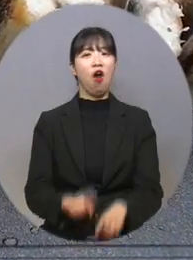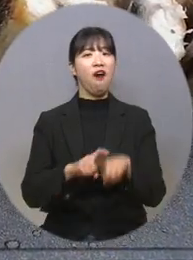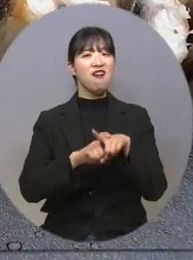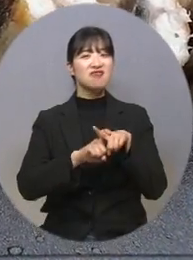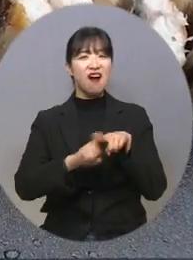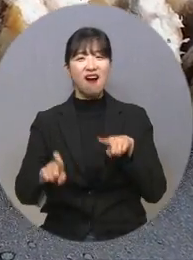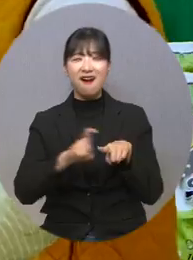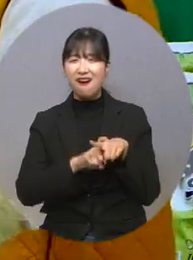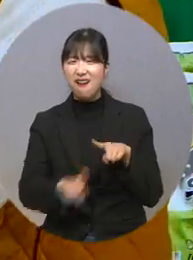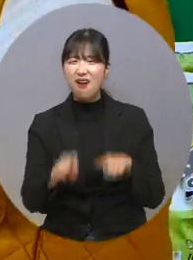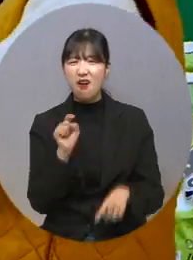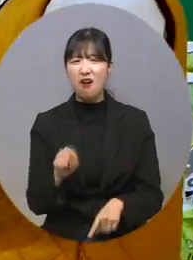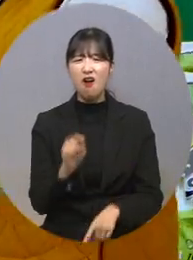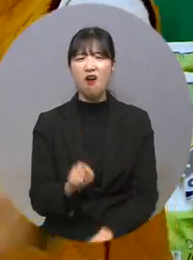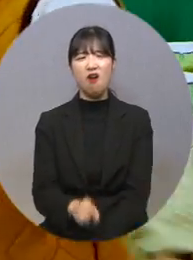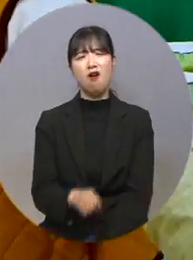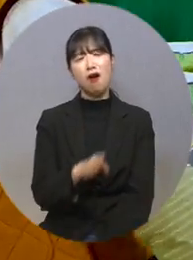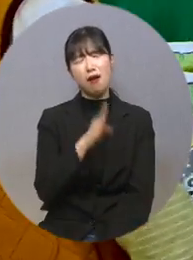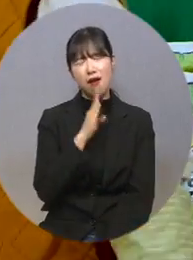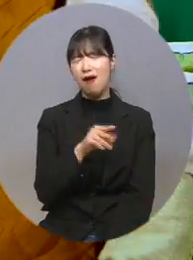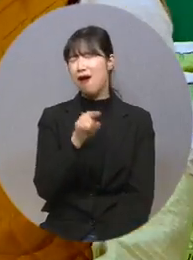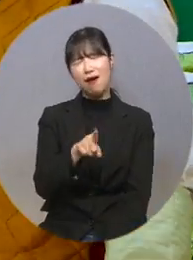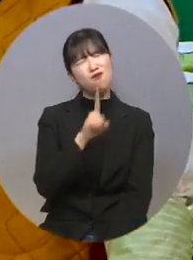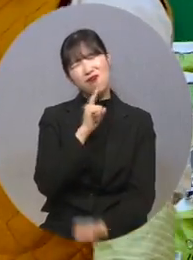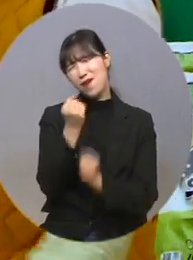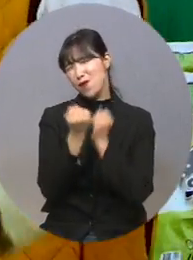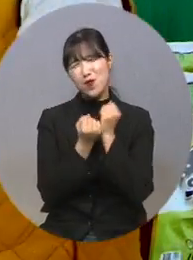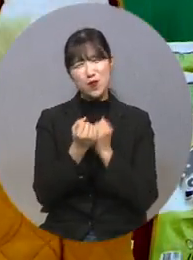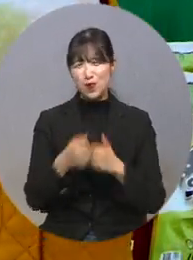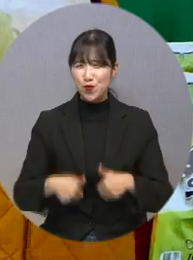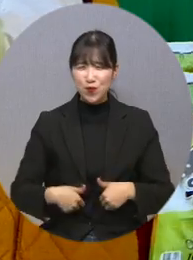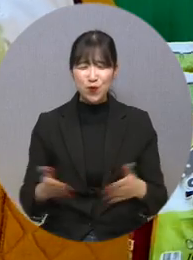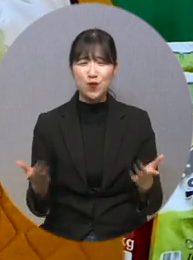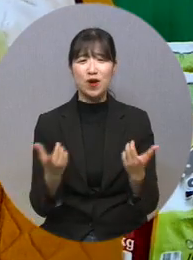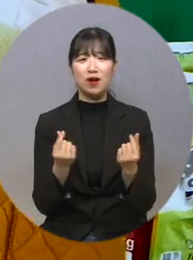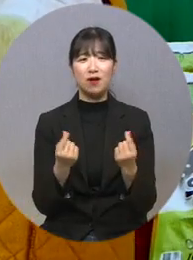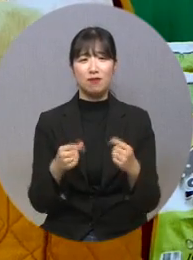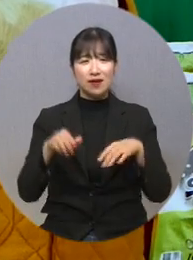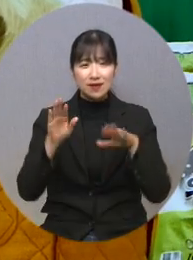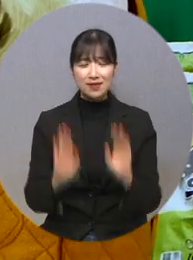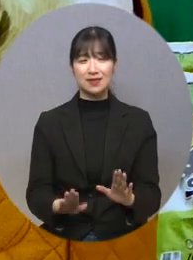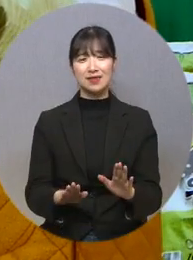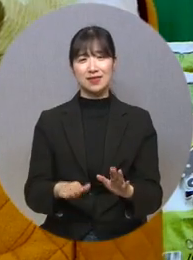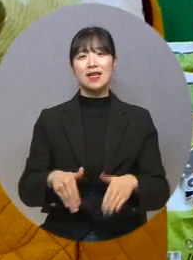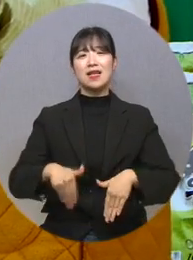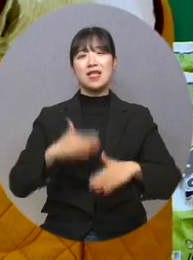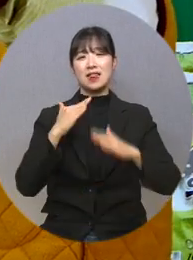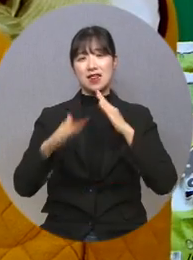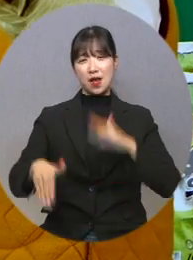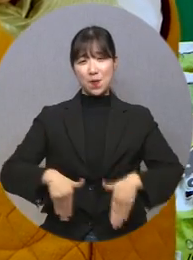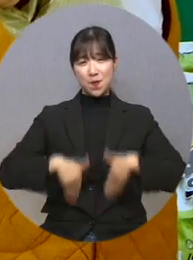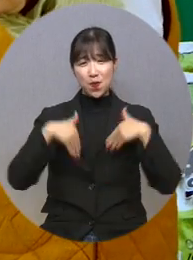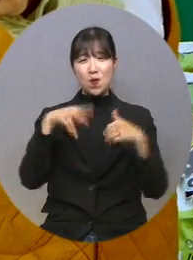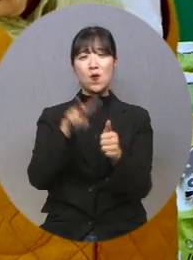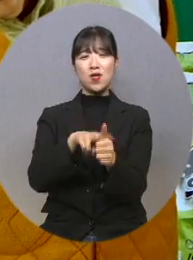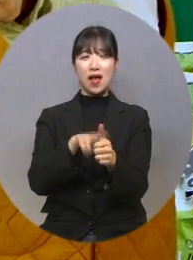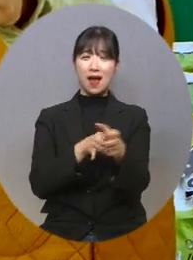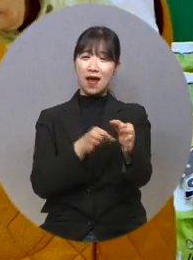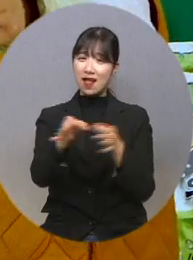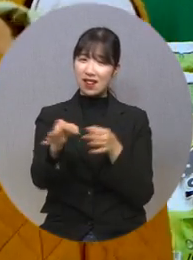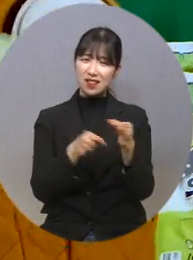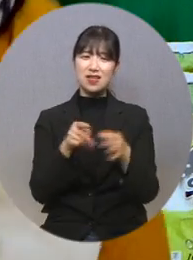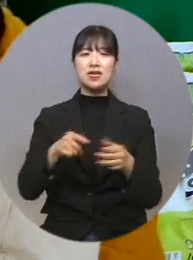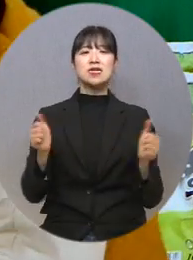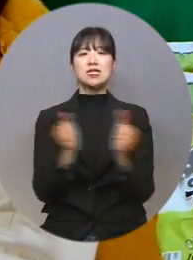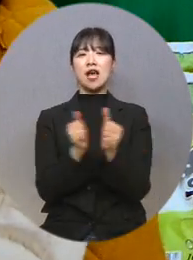이거 정말 네. 이것도 설명이 필요가 없는 거잖아요. 아~ 지금 네네. 이 순간 남도장터 방송팀 앞으로 우리